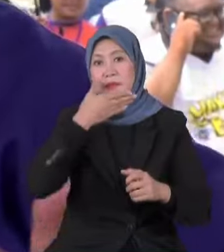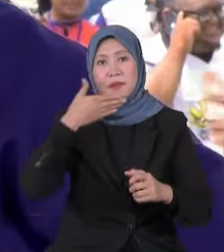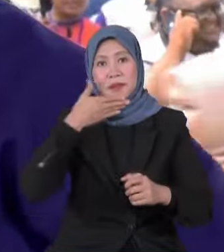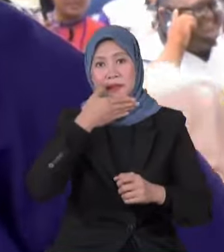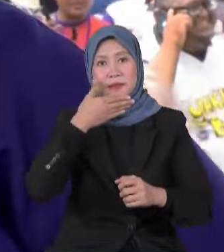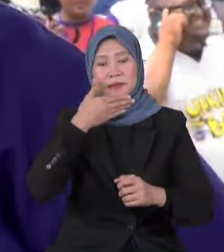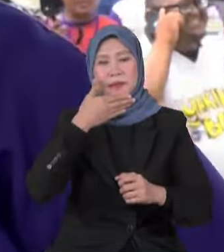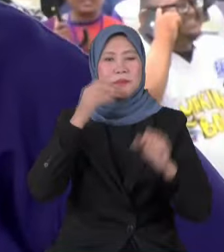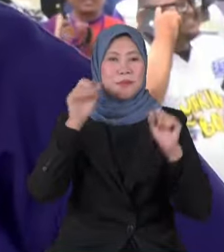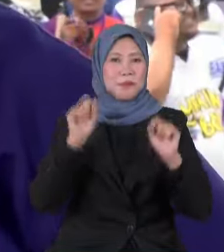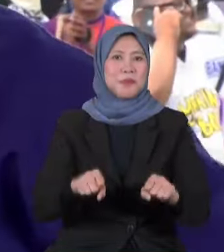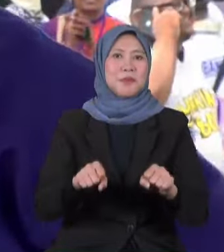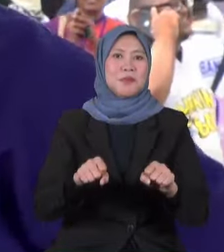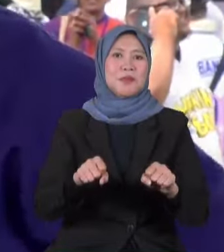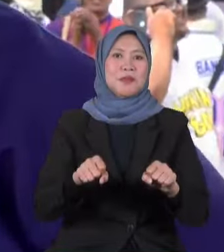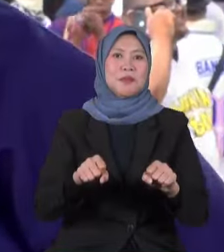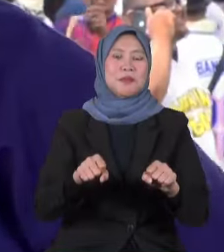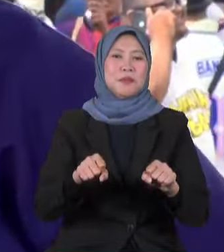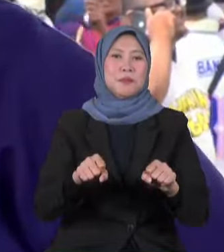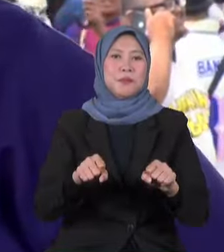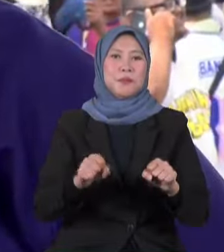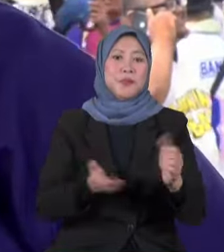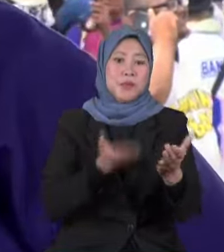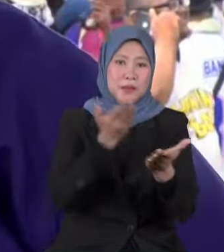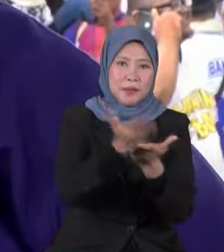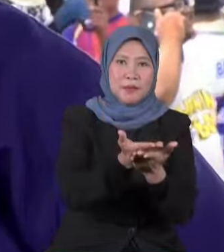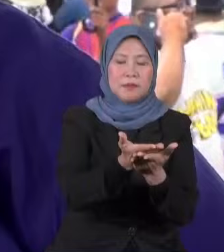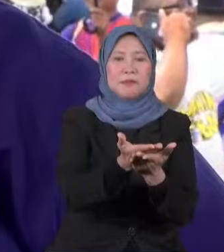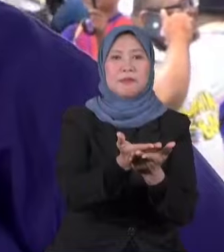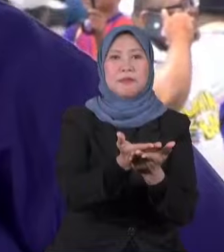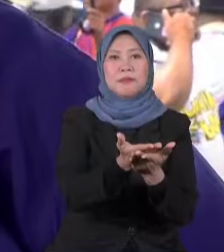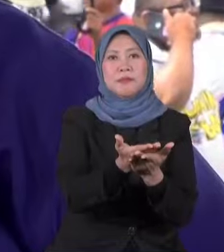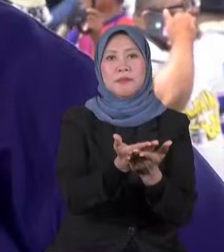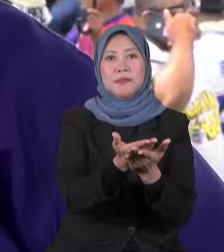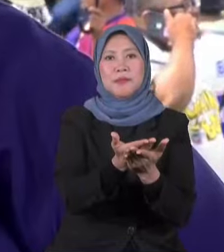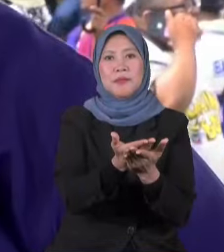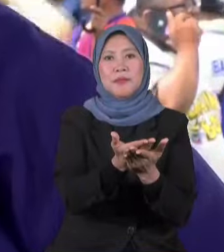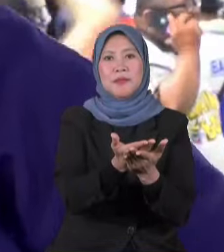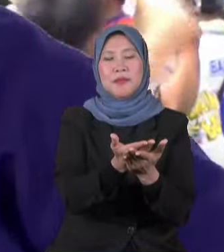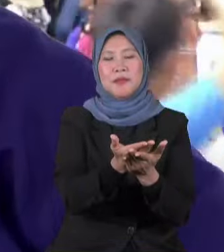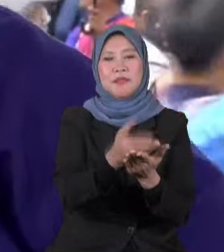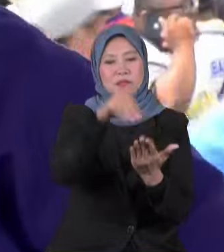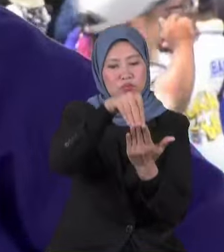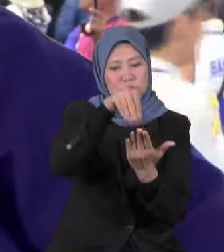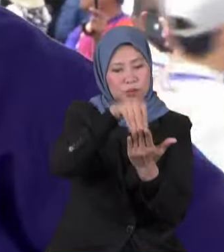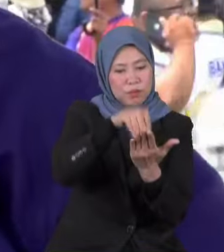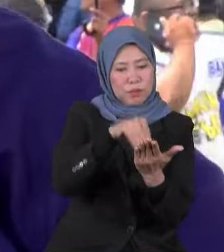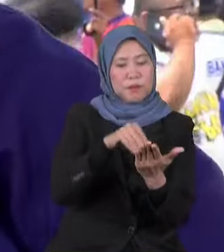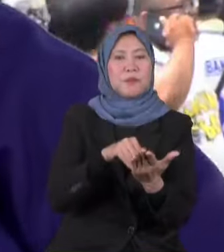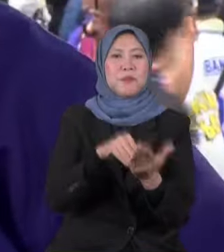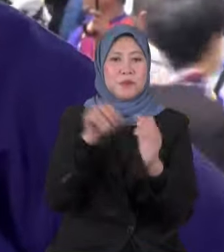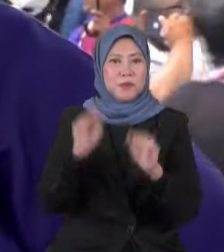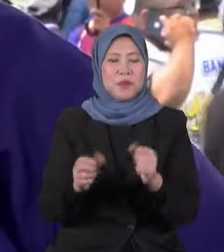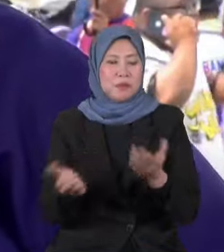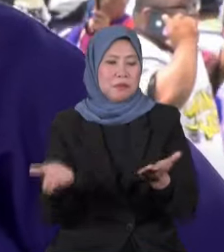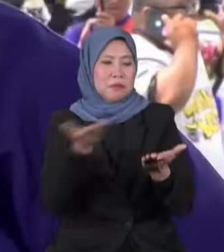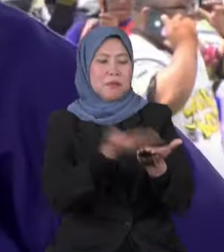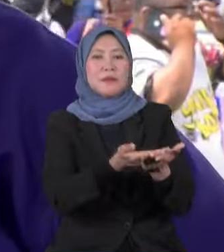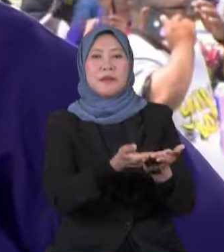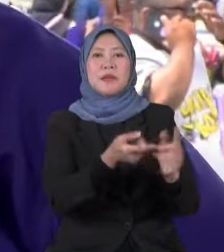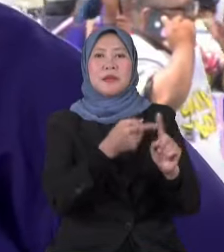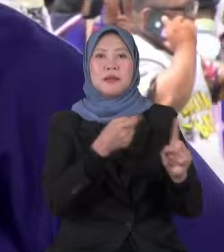boleh santuni, dan kita cuba mengangkat suara belia kita di seluruh negara untuk kita angkat dan